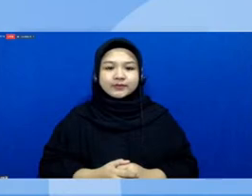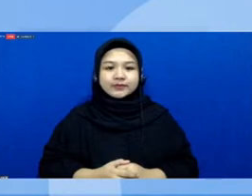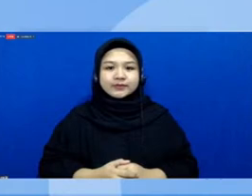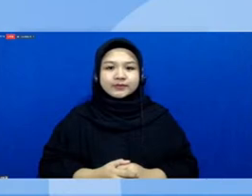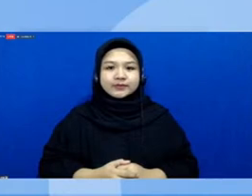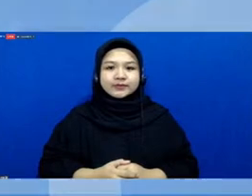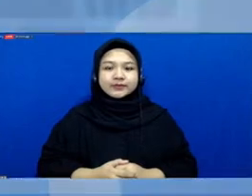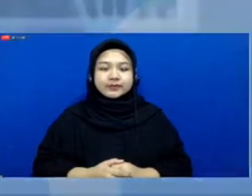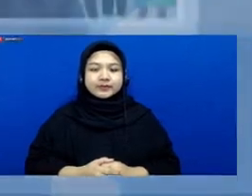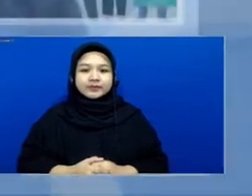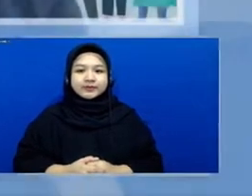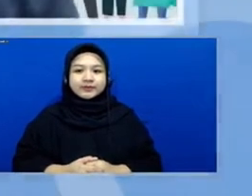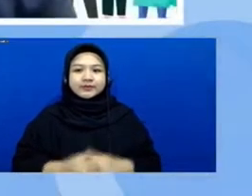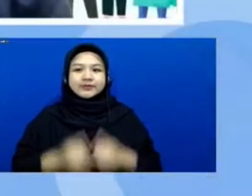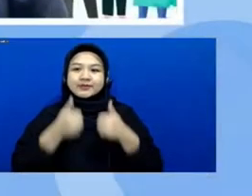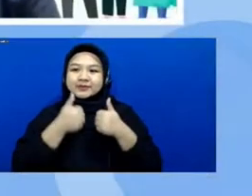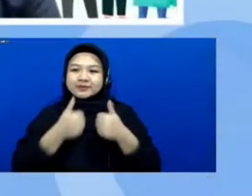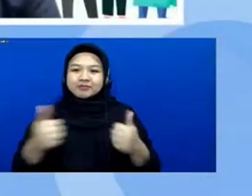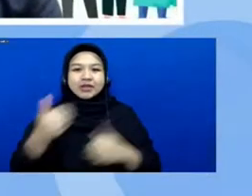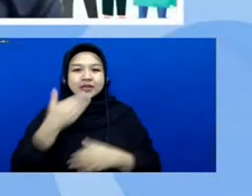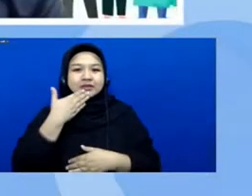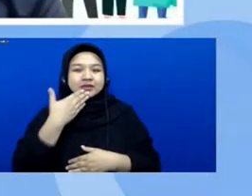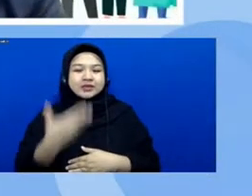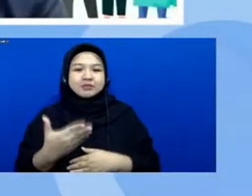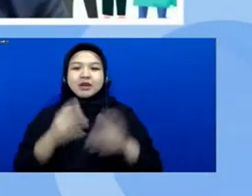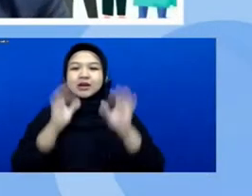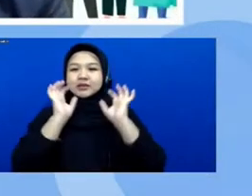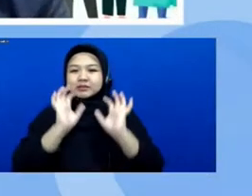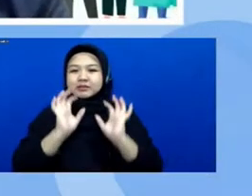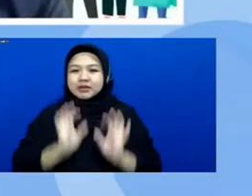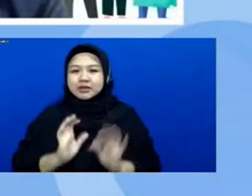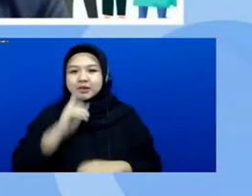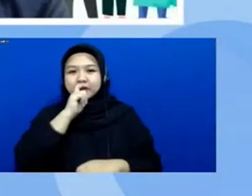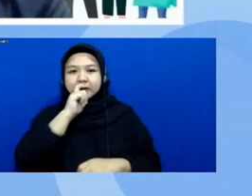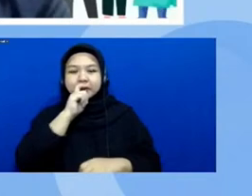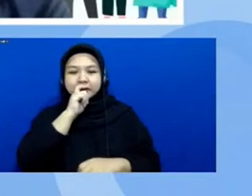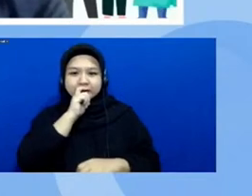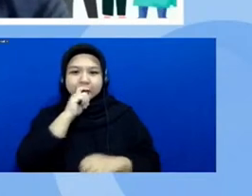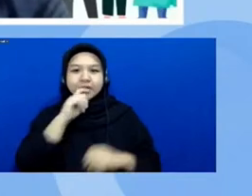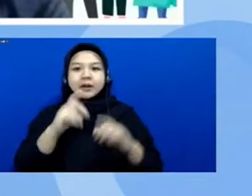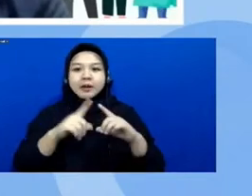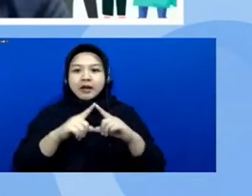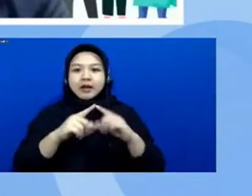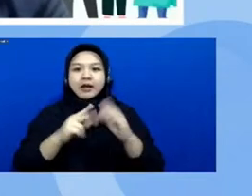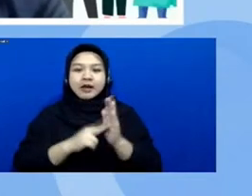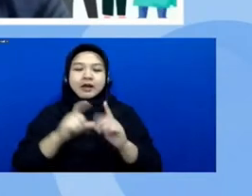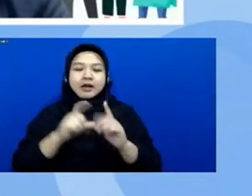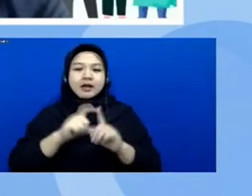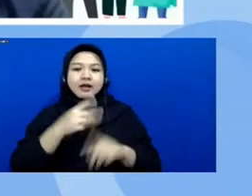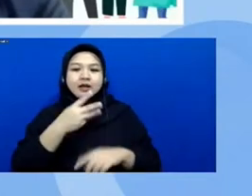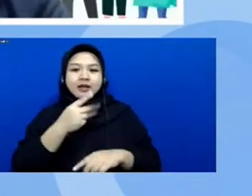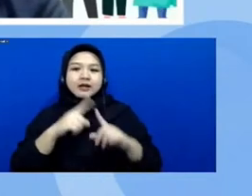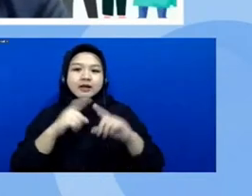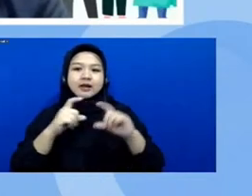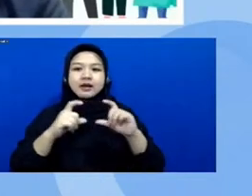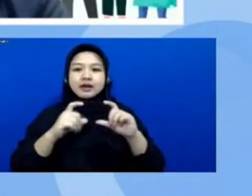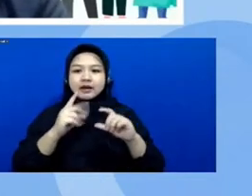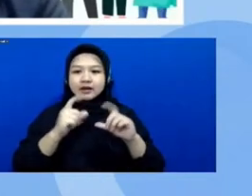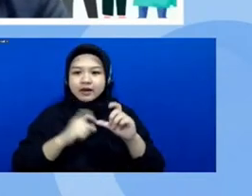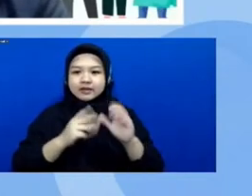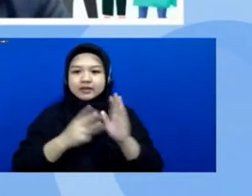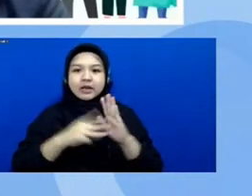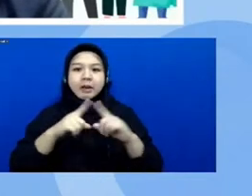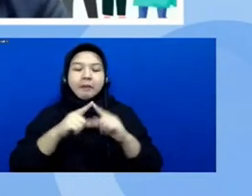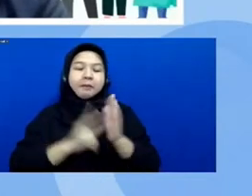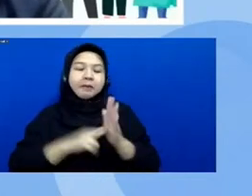Baik. Baik, terima kasih banyak Bapak Andries Mantius dari USAID